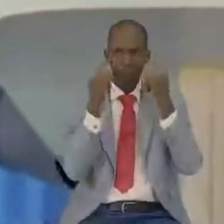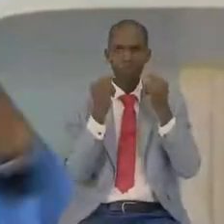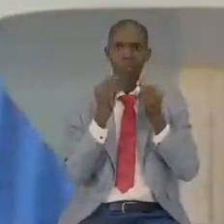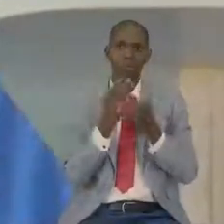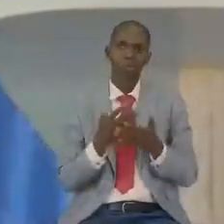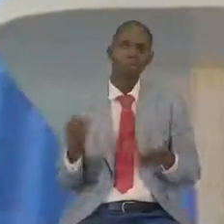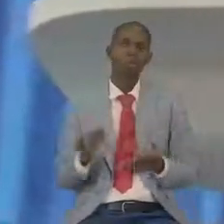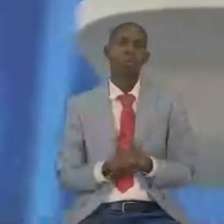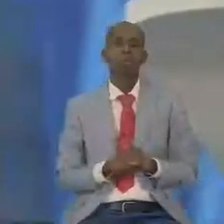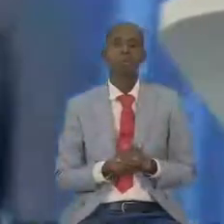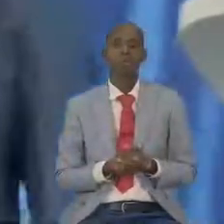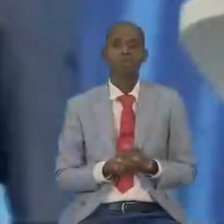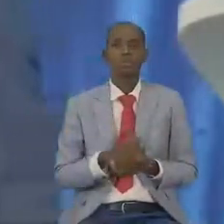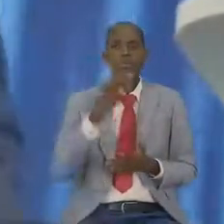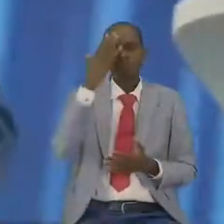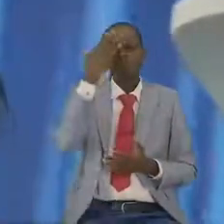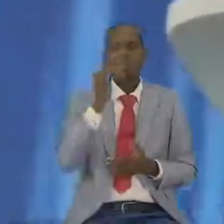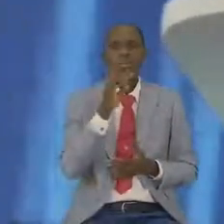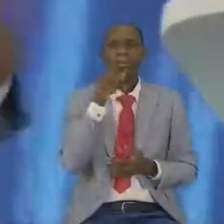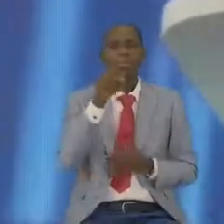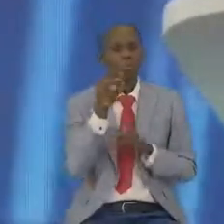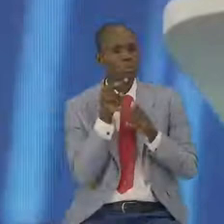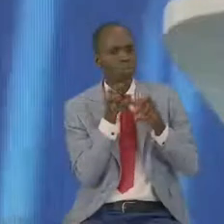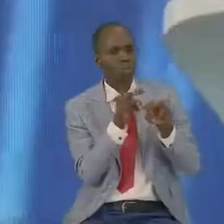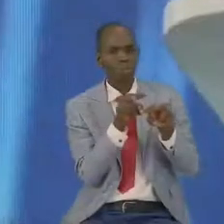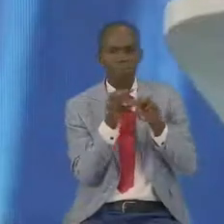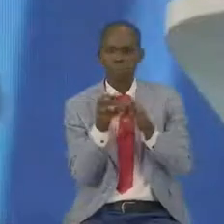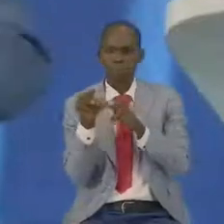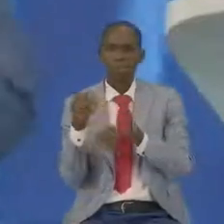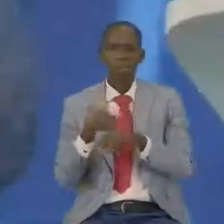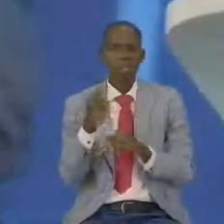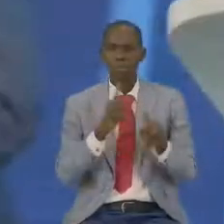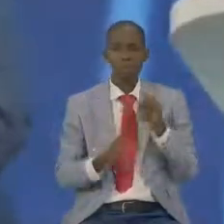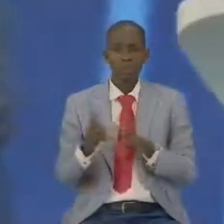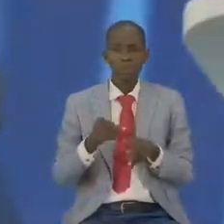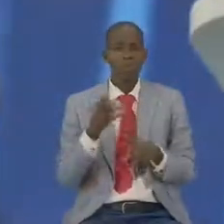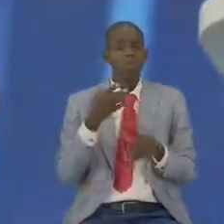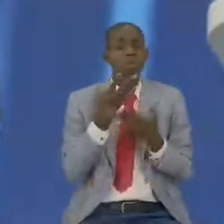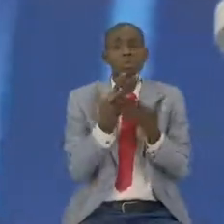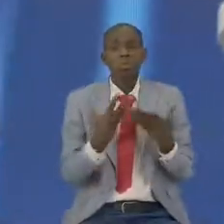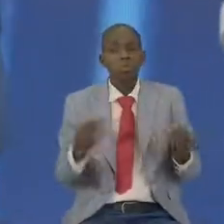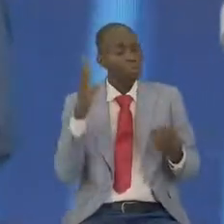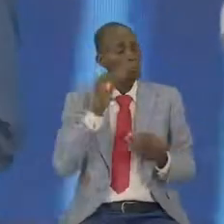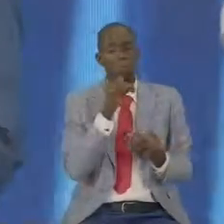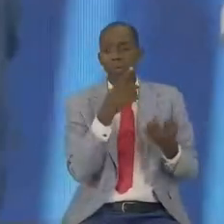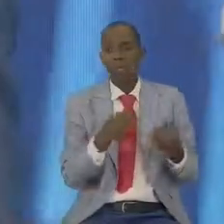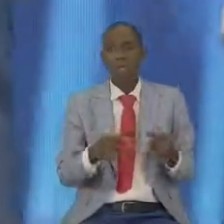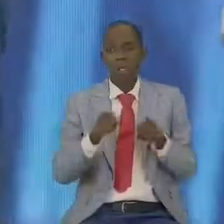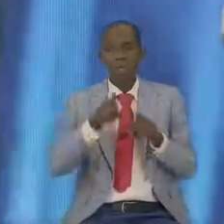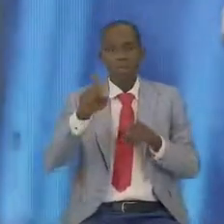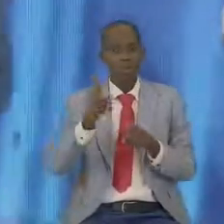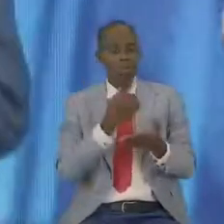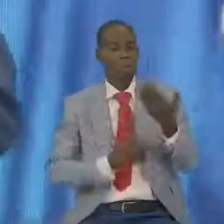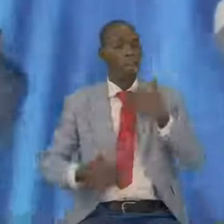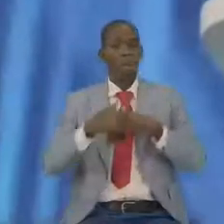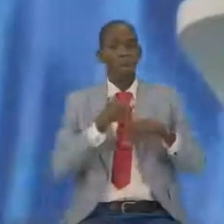Pendant que tu regardes les membres, la révélation ne viendra pas. Quand tu disputes avec le peuple, la révélation ne